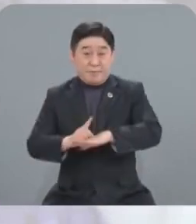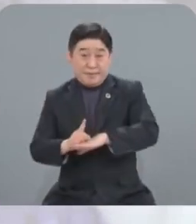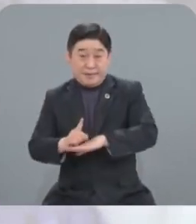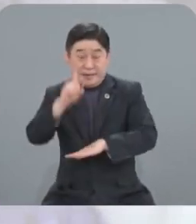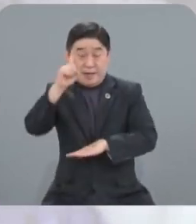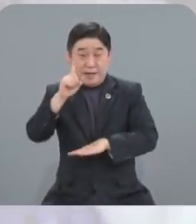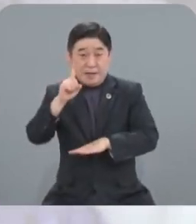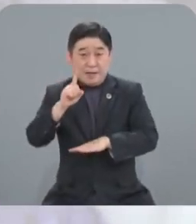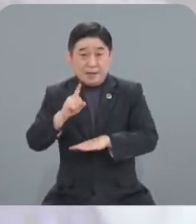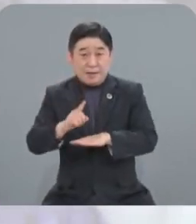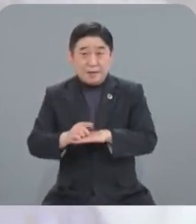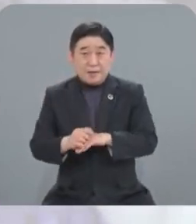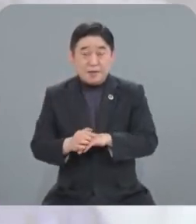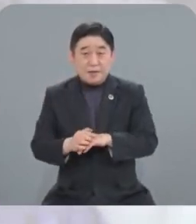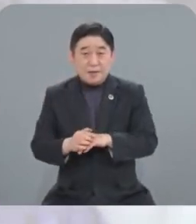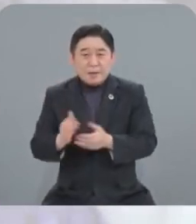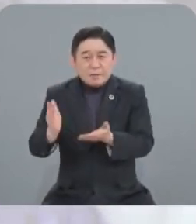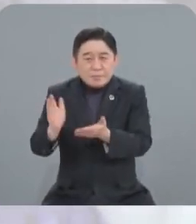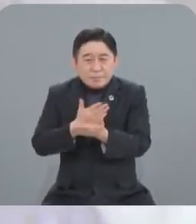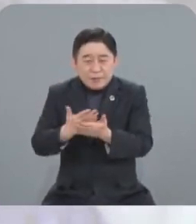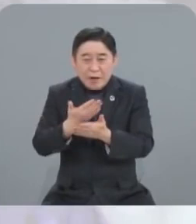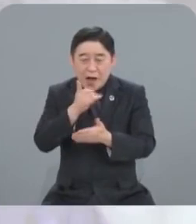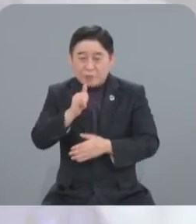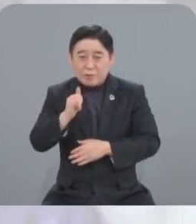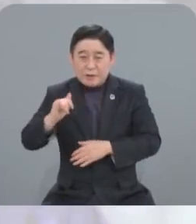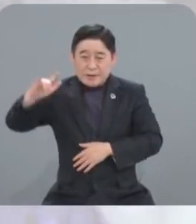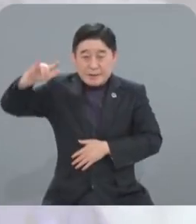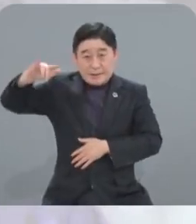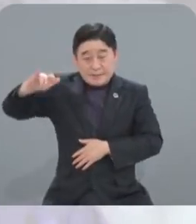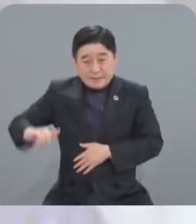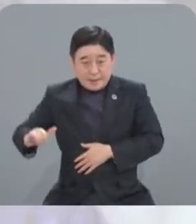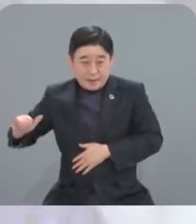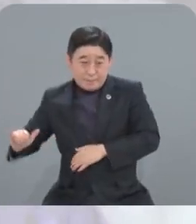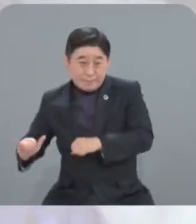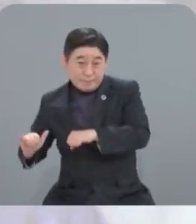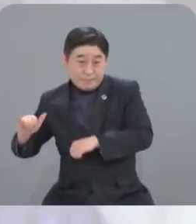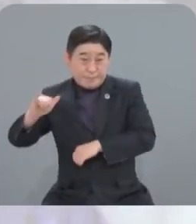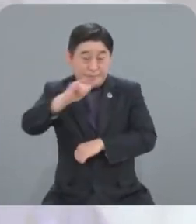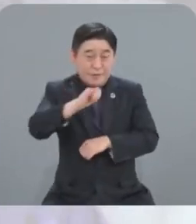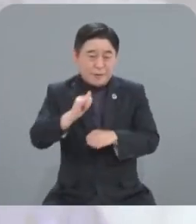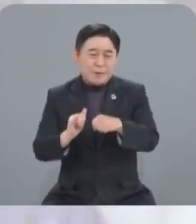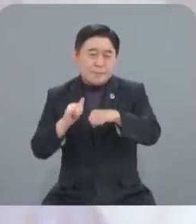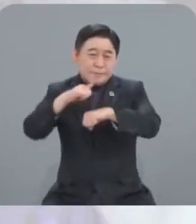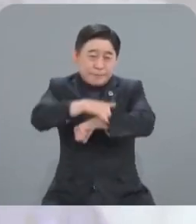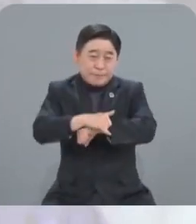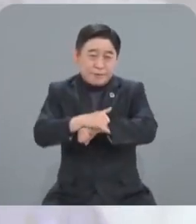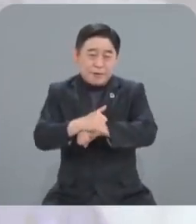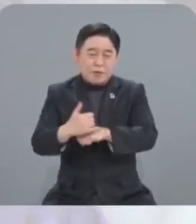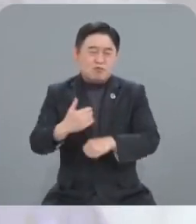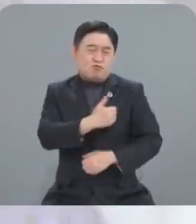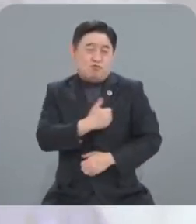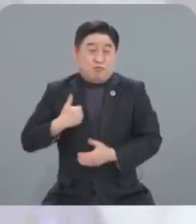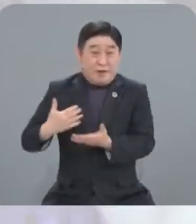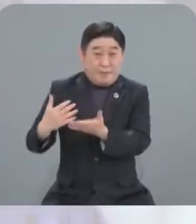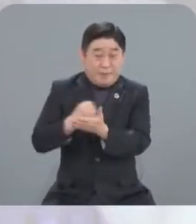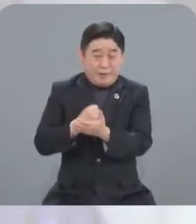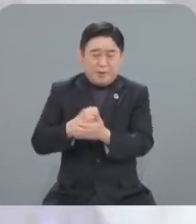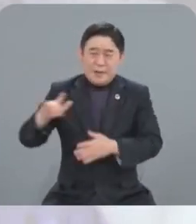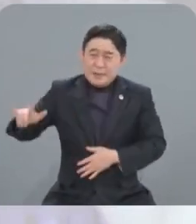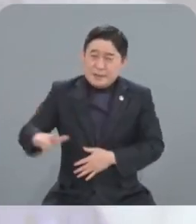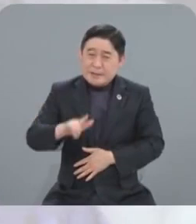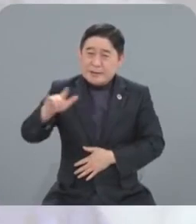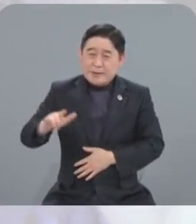판도 끼는게 확보 할 적에도 정찰용 인공위성을 충분히 확보해야 하고 들어온